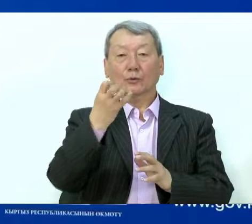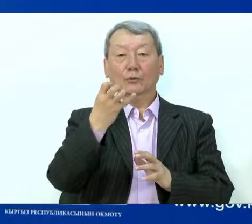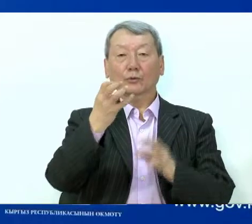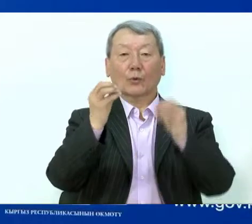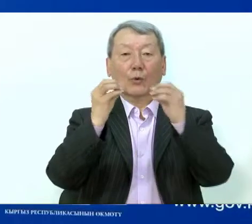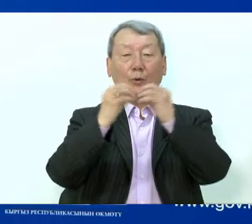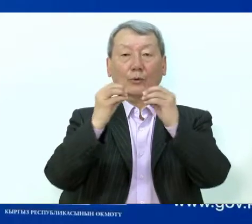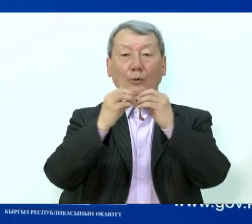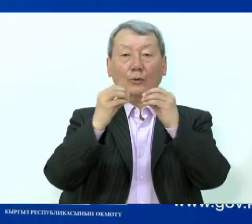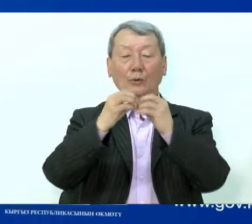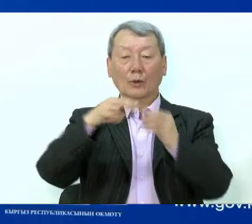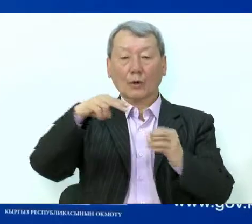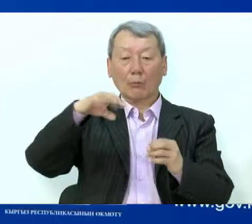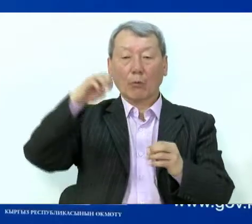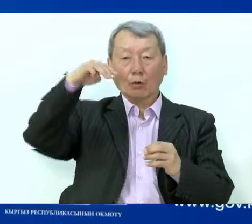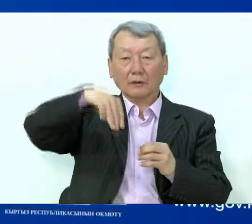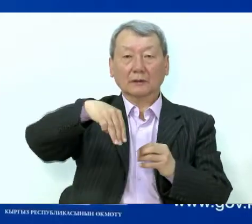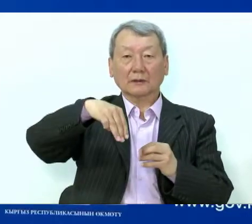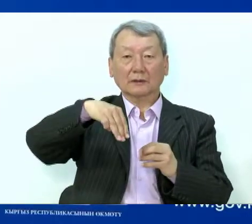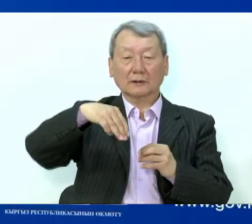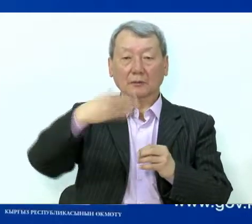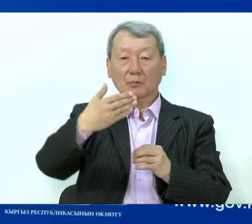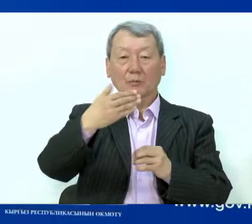410 пост,